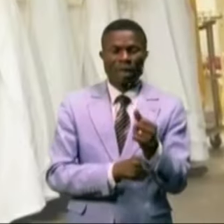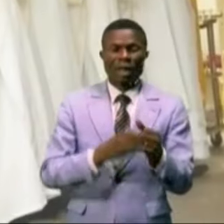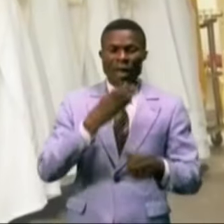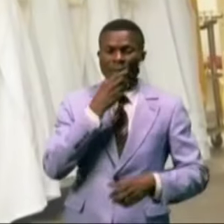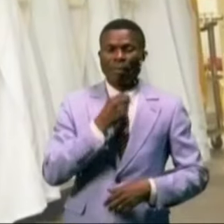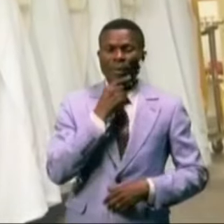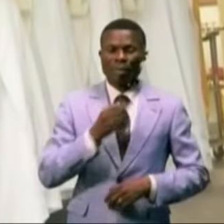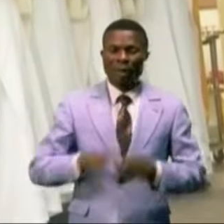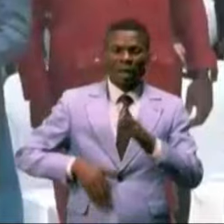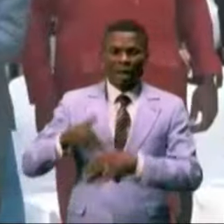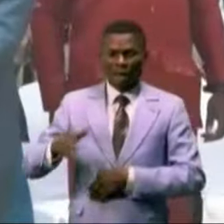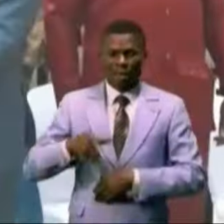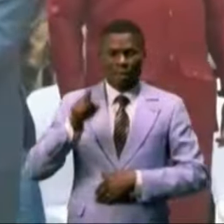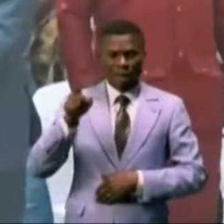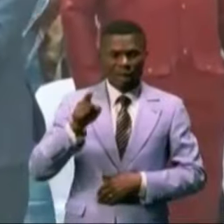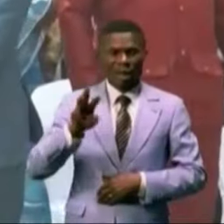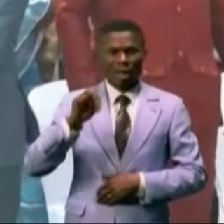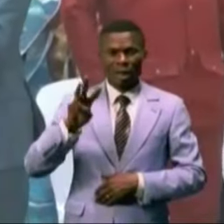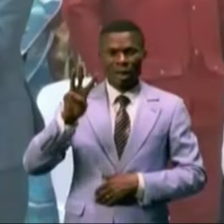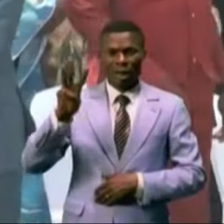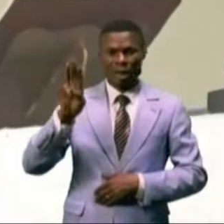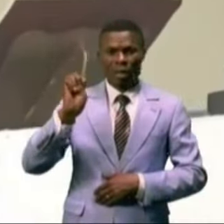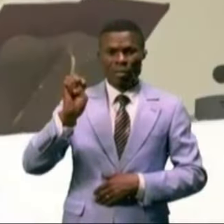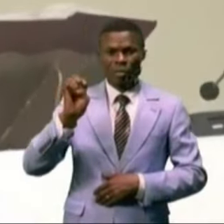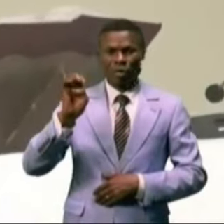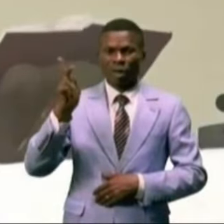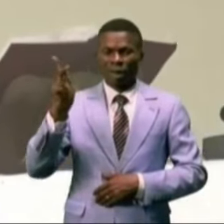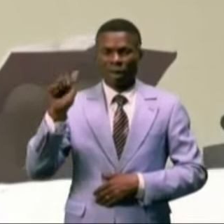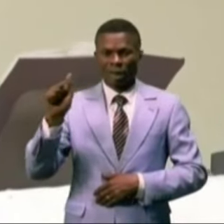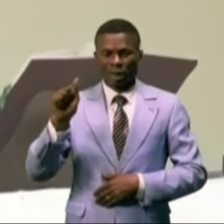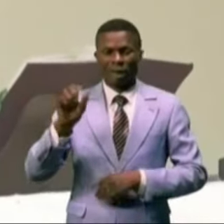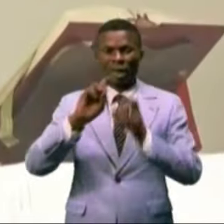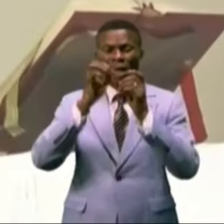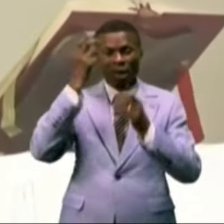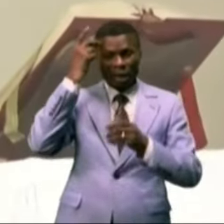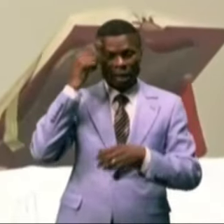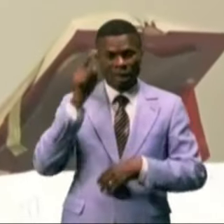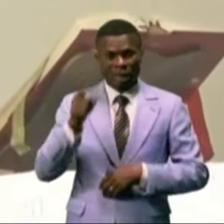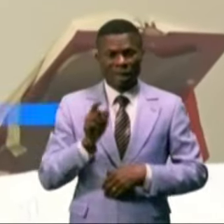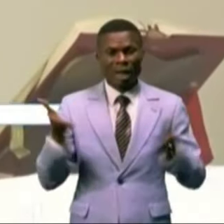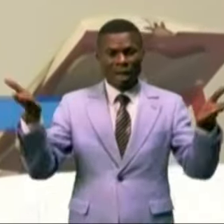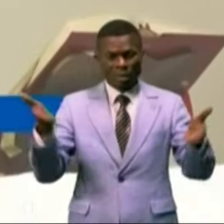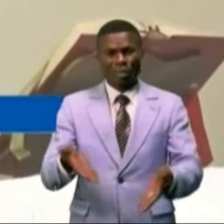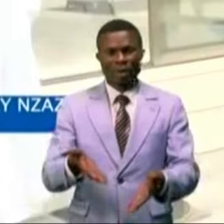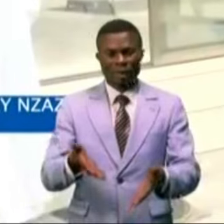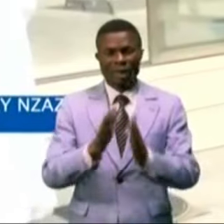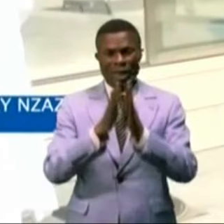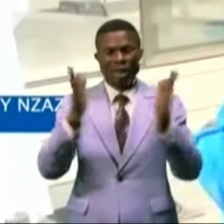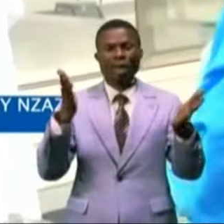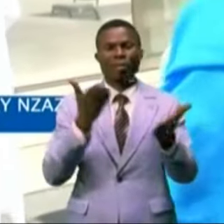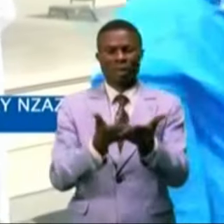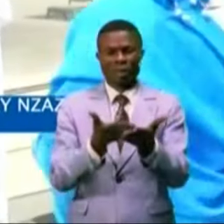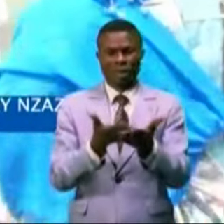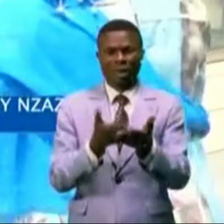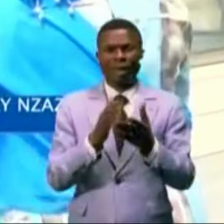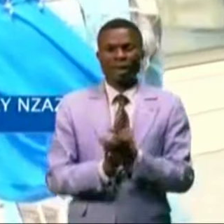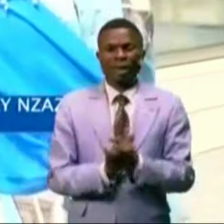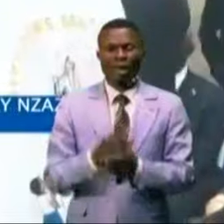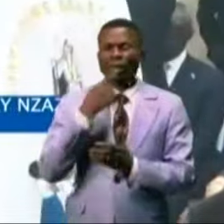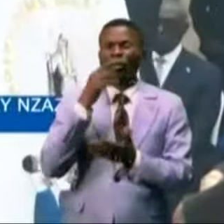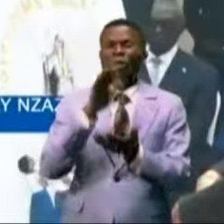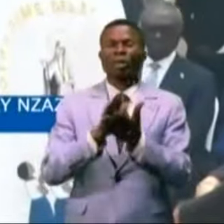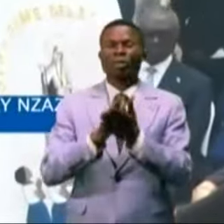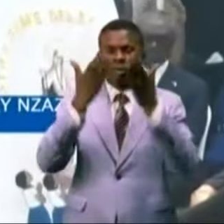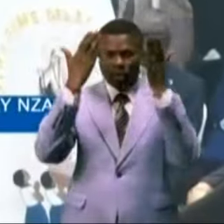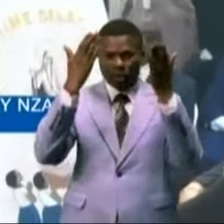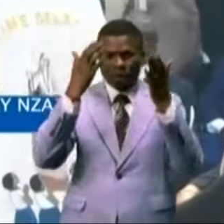de Bassankoussou, de Mouéka et de l'archidiocèse de Kinshasa ont pris une part active à cette messe d'action des grâces